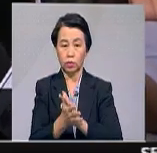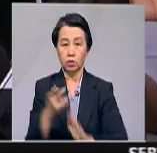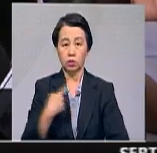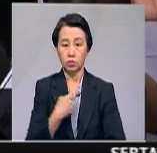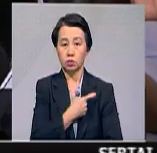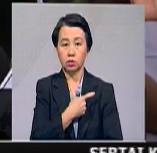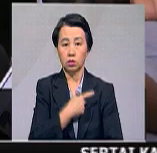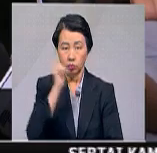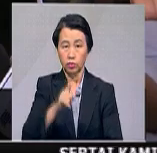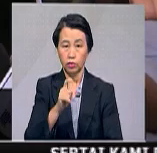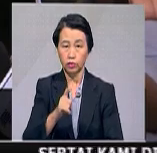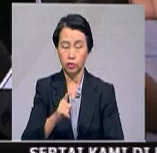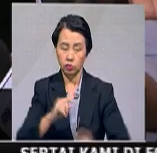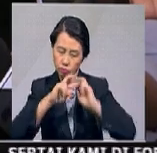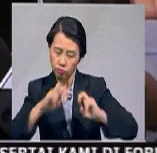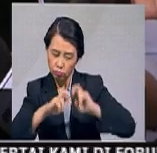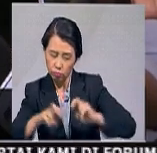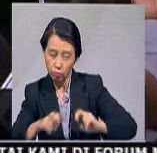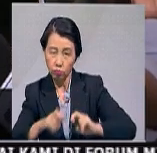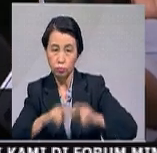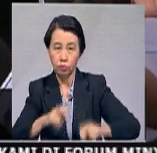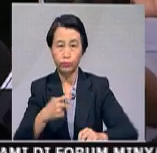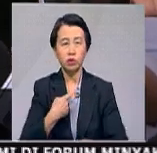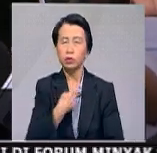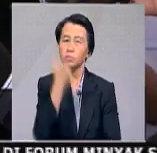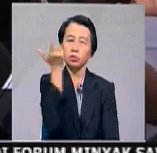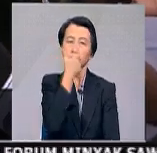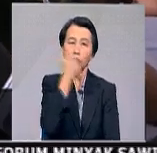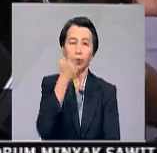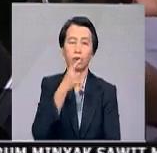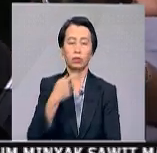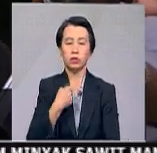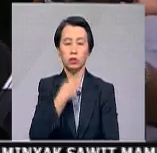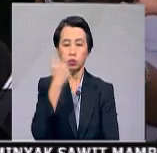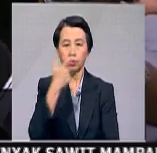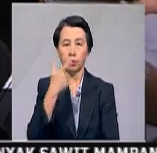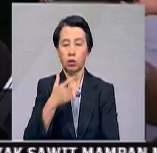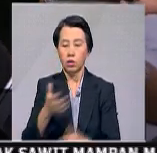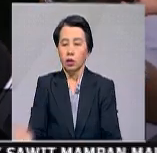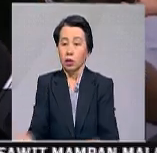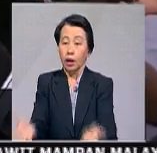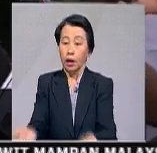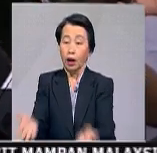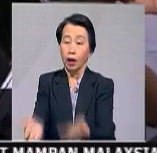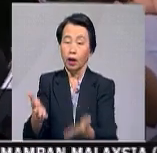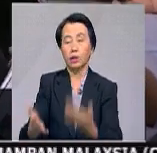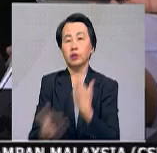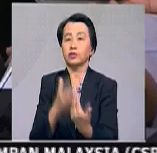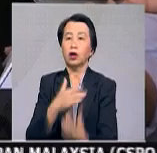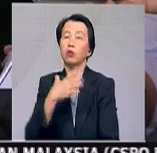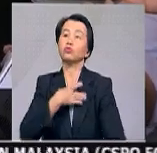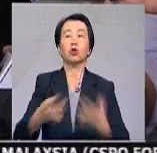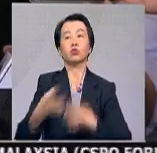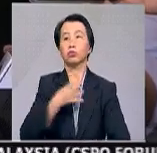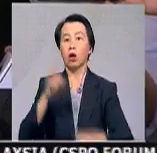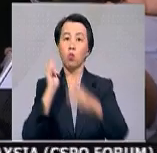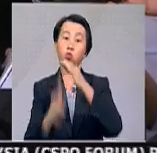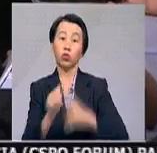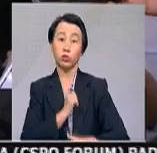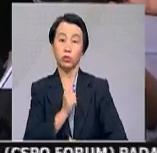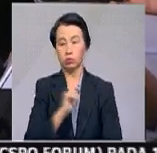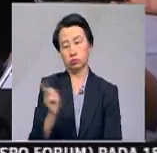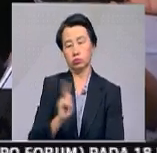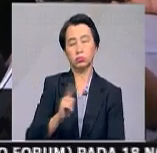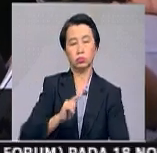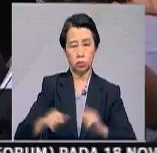tak criminalize. Tapi kita tak mahu juga ini apa untuk menggalakkan senang ke mudah ke, tetapi kita nak buatkan sebagai